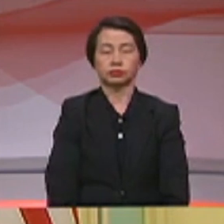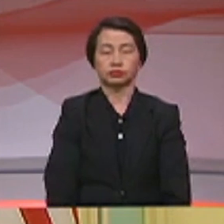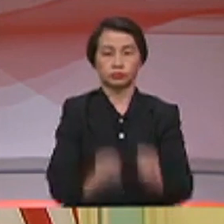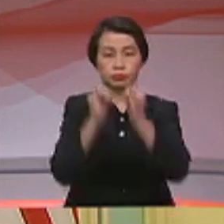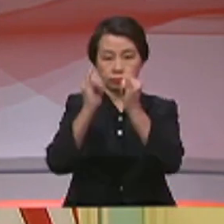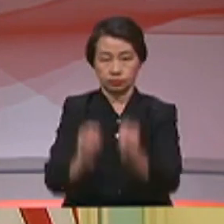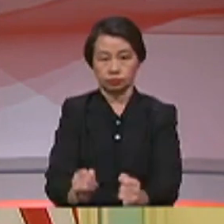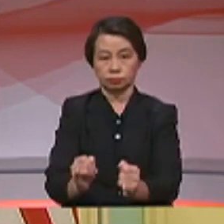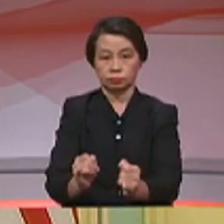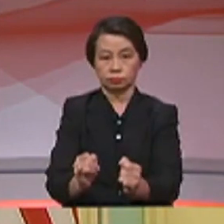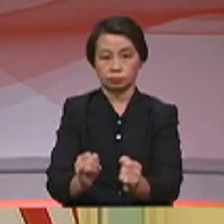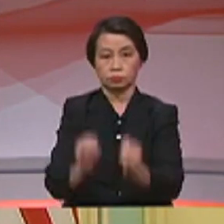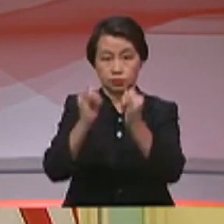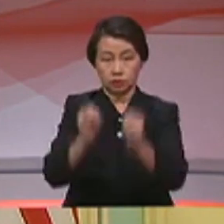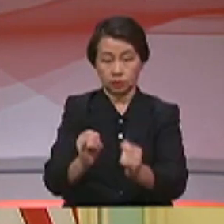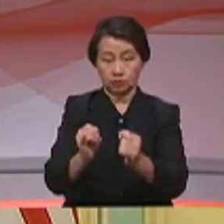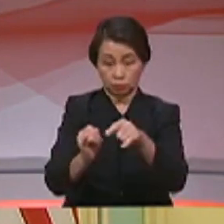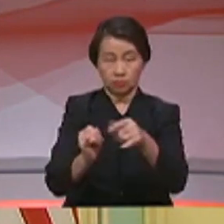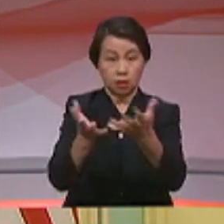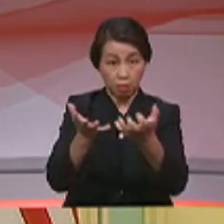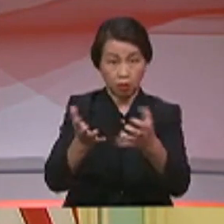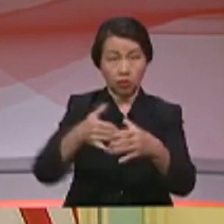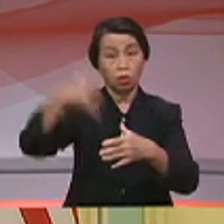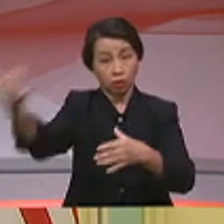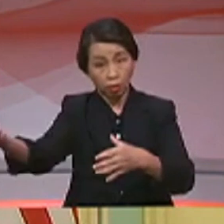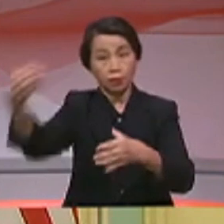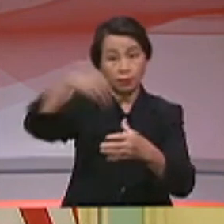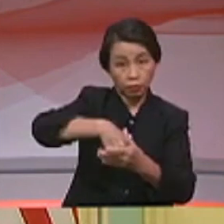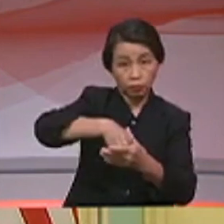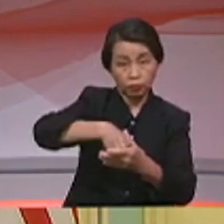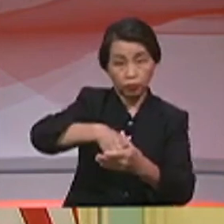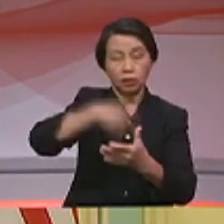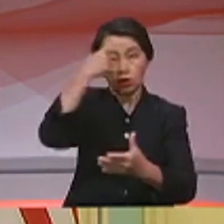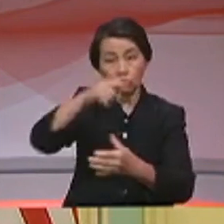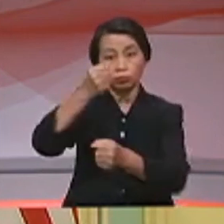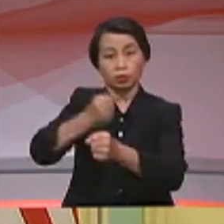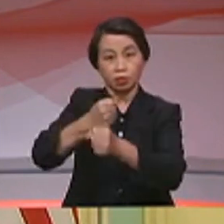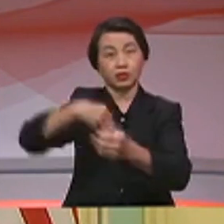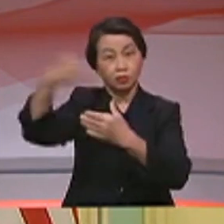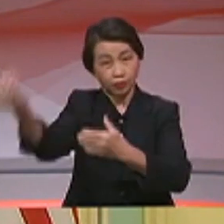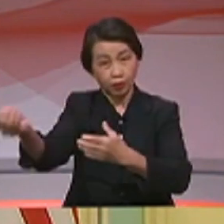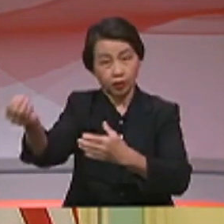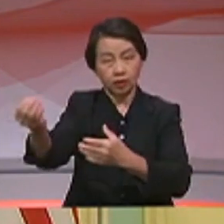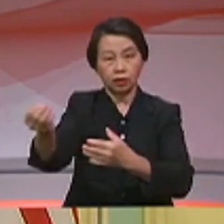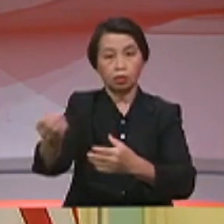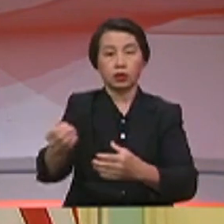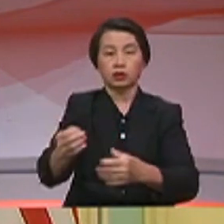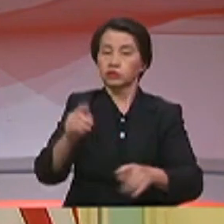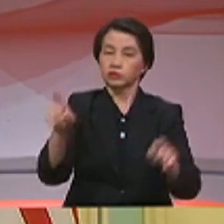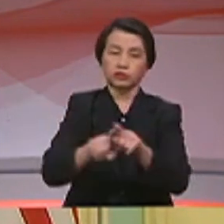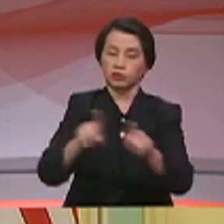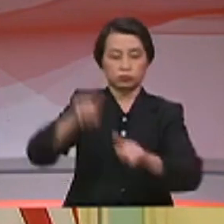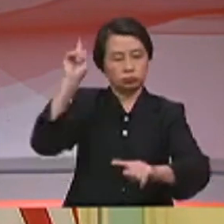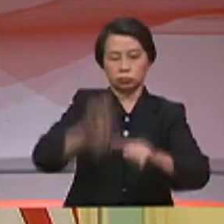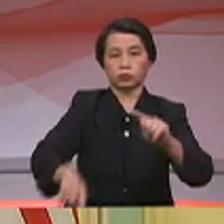Individu yang perlu keluar masuk, yang ingin keluar masuk untuk bekerja, juga tidak